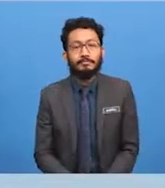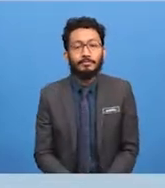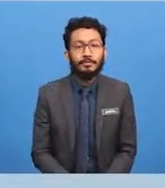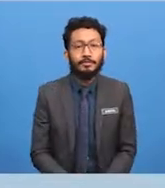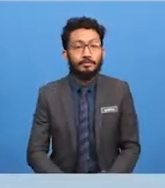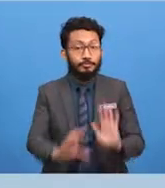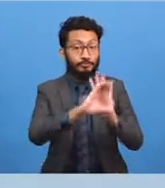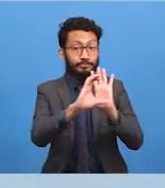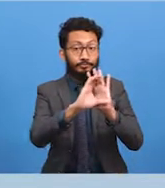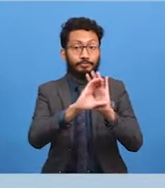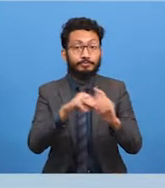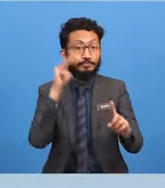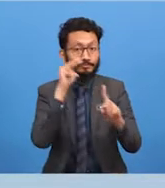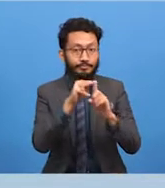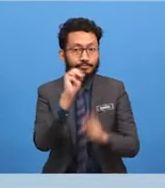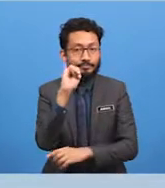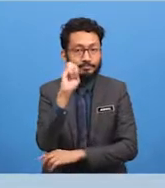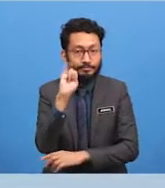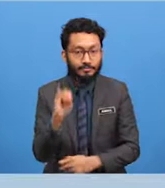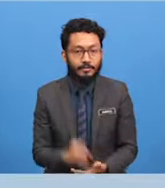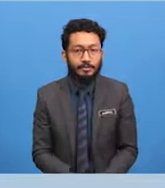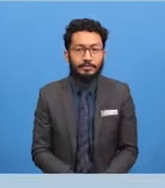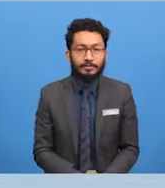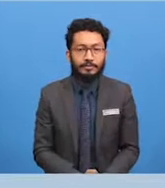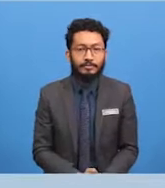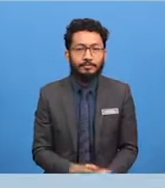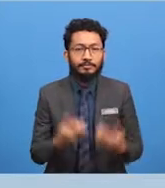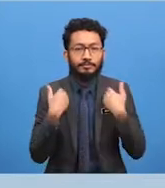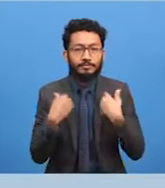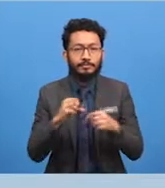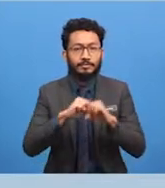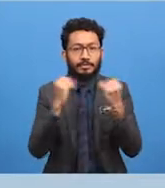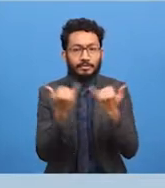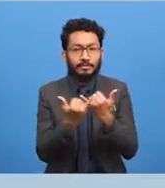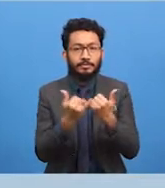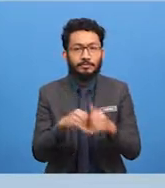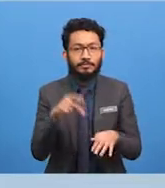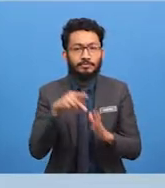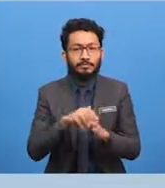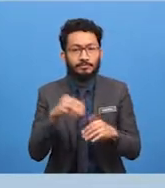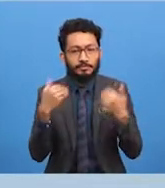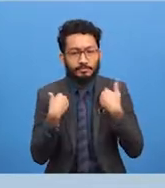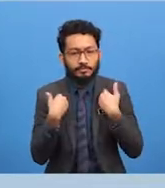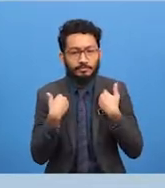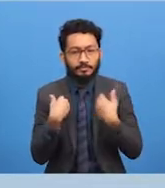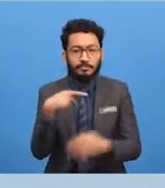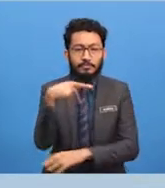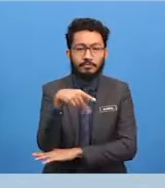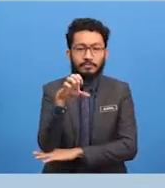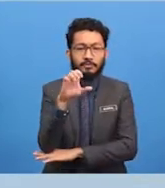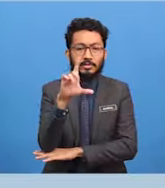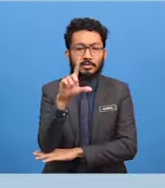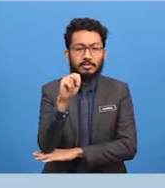Contoh, syarikat XYZ mempunyai misi memastikan pelanggan merasa yakin dan puas